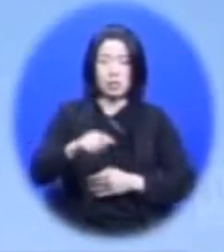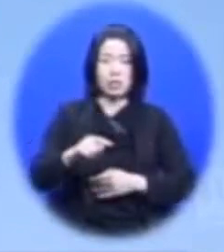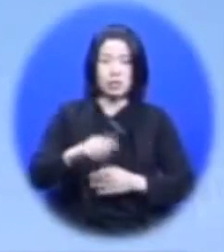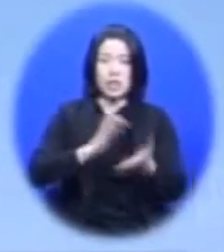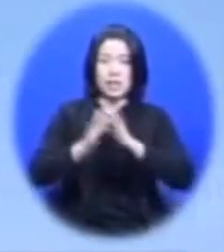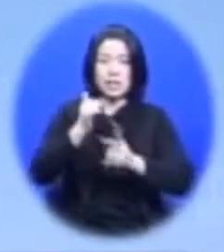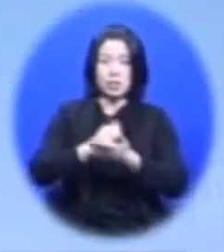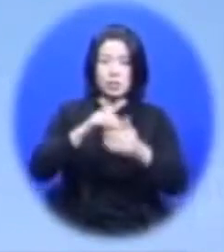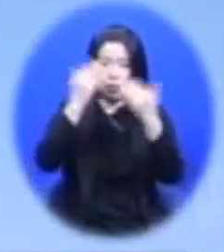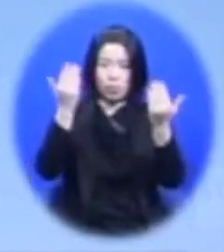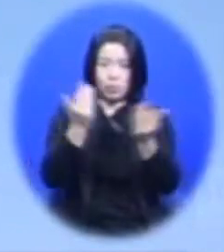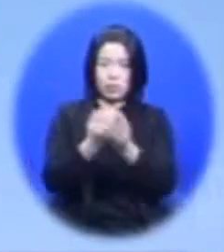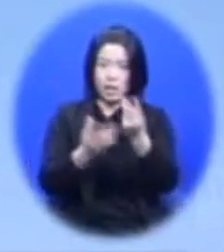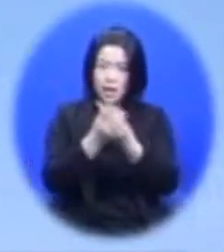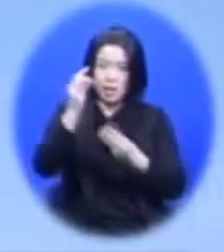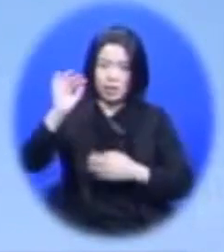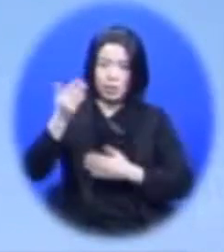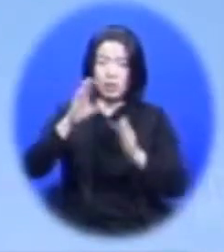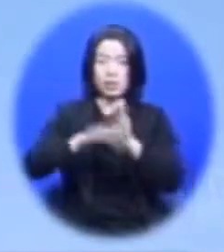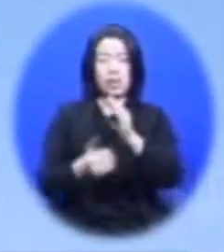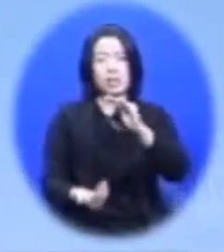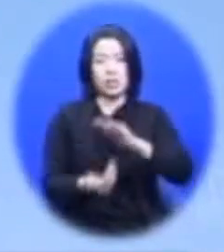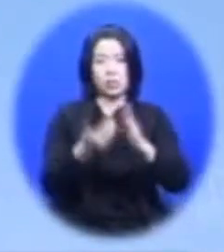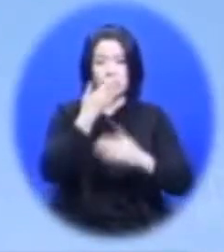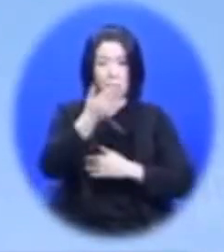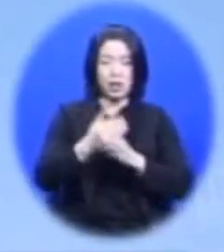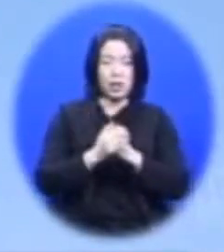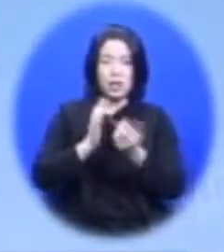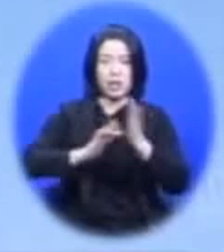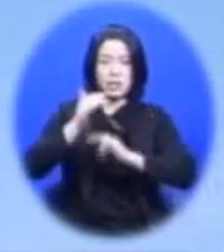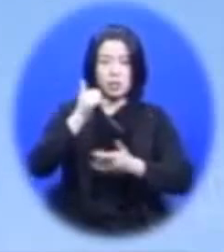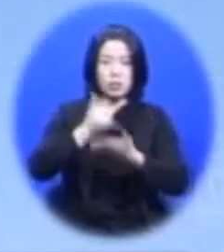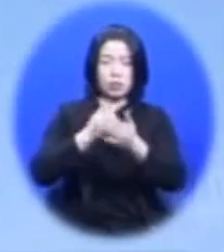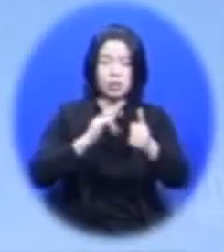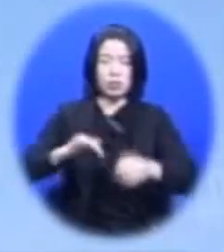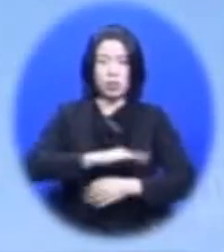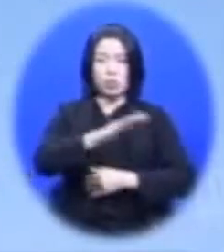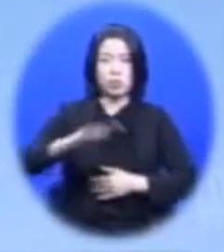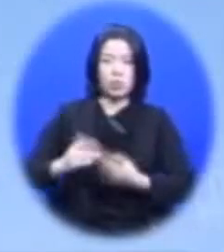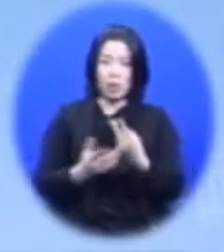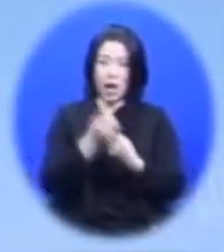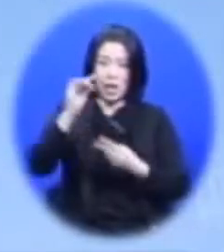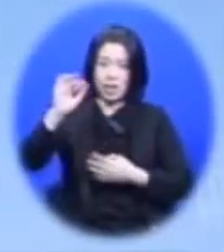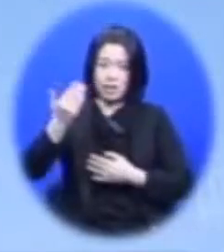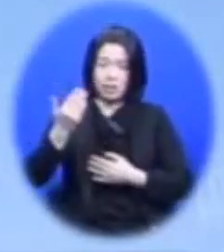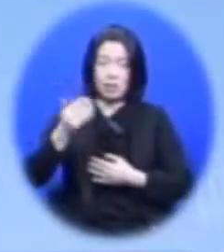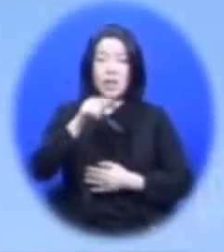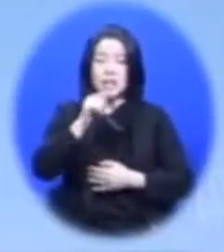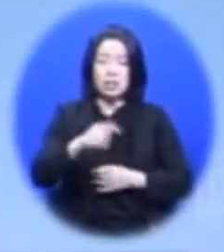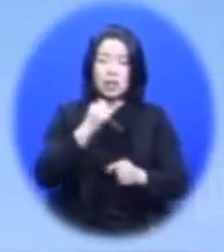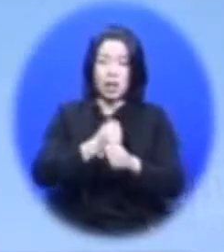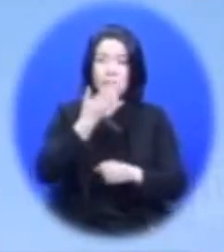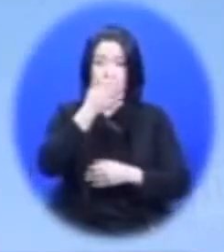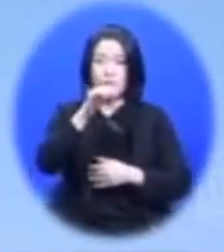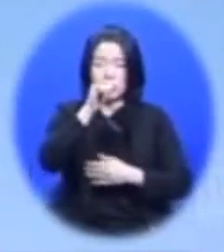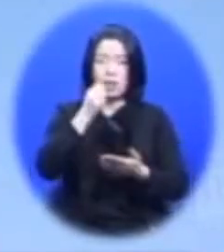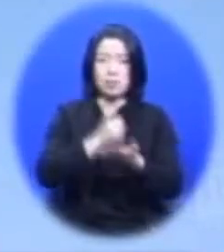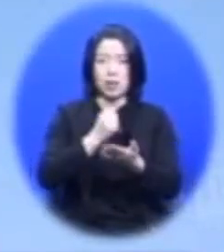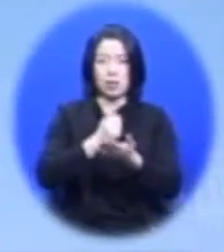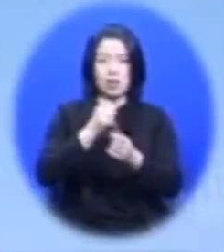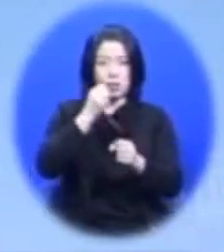하나 될 때 이루어지는 일이에요. 예수님께서 우리와 하나 되셔서 그걸 하게 해주세요. 사랑하게.